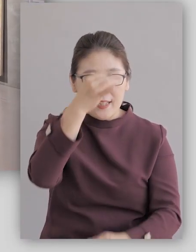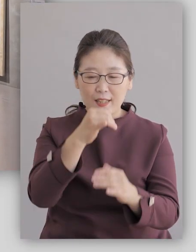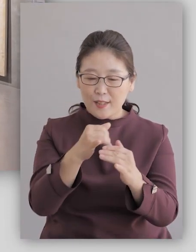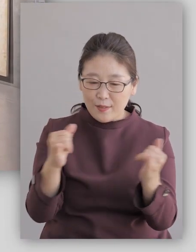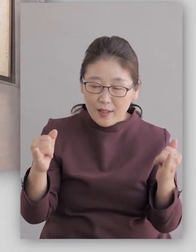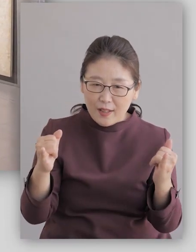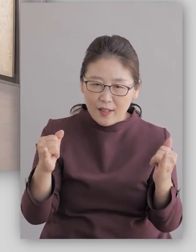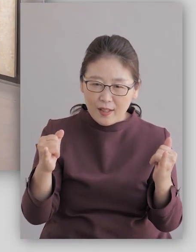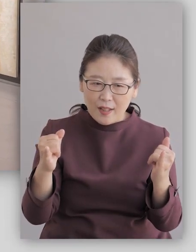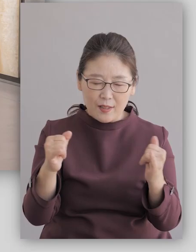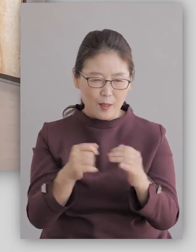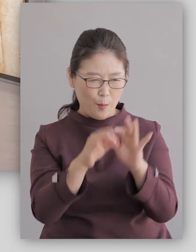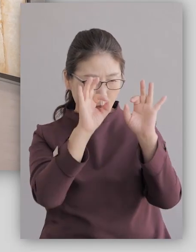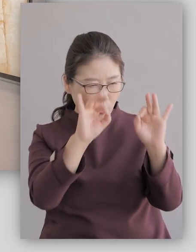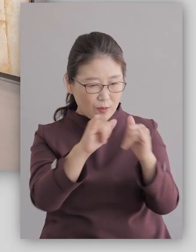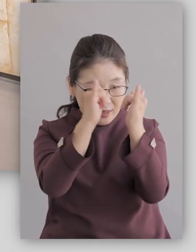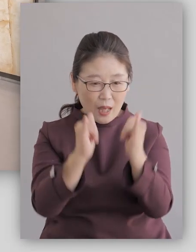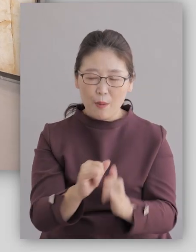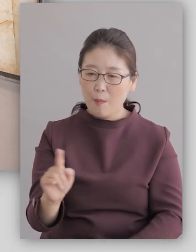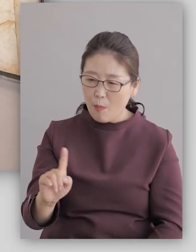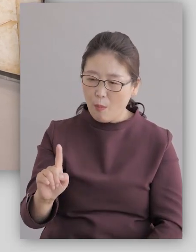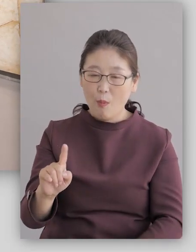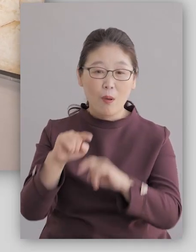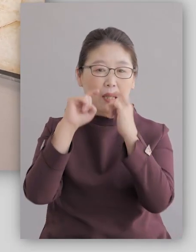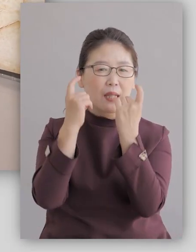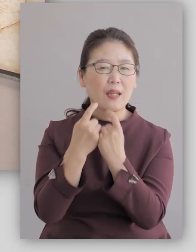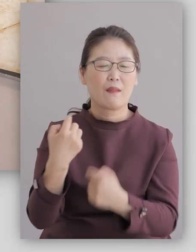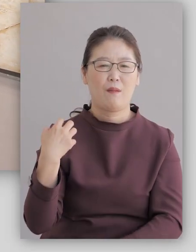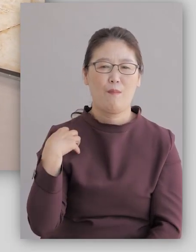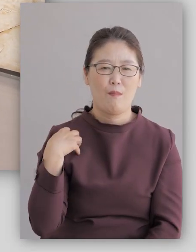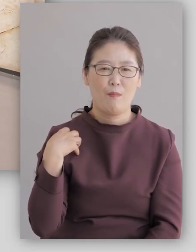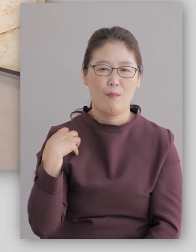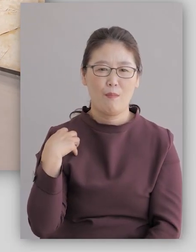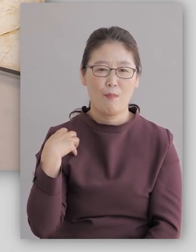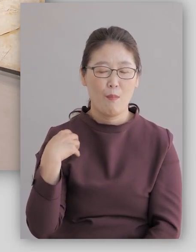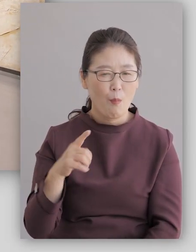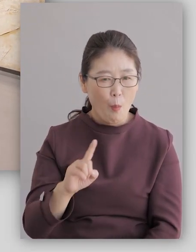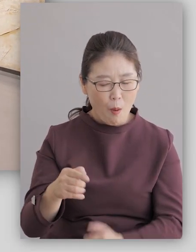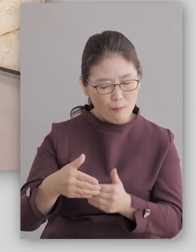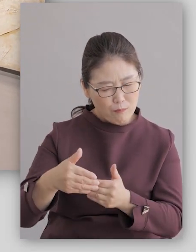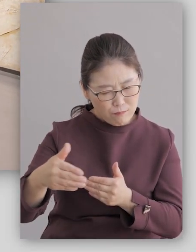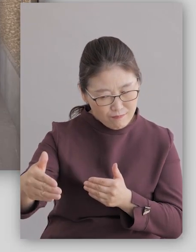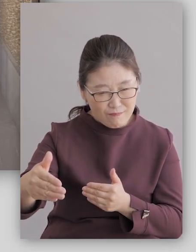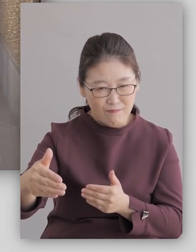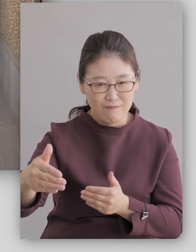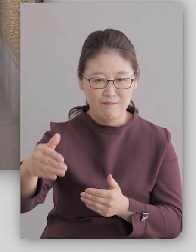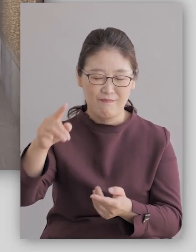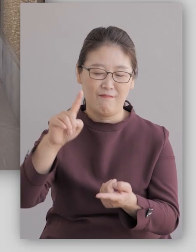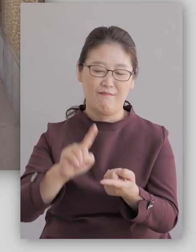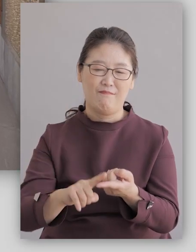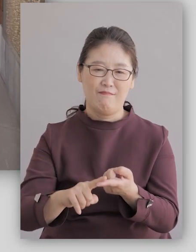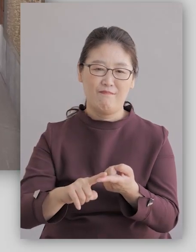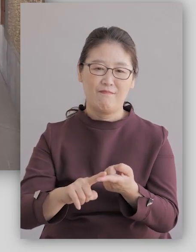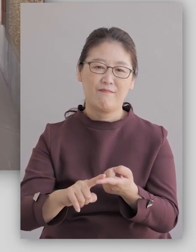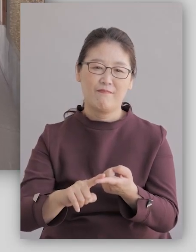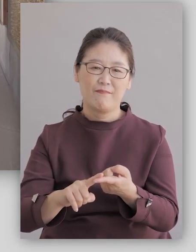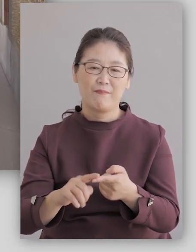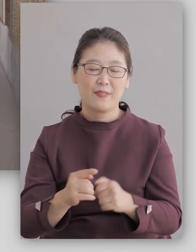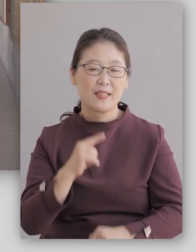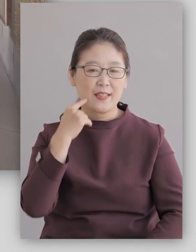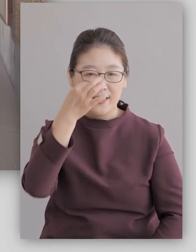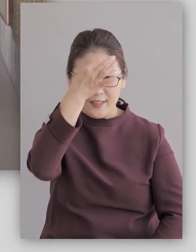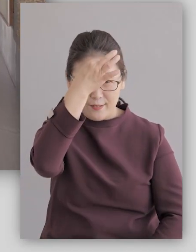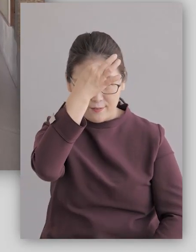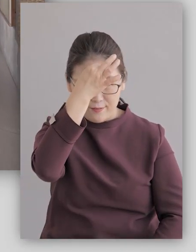식으로 사회를 바라봤고 개인의 역할을 진행해 왔는가라는 부분에서 우리가